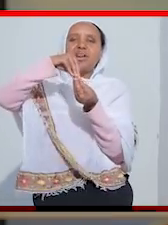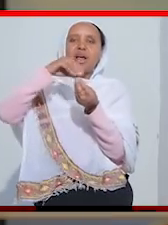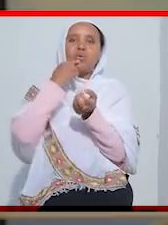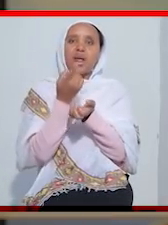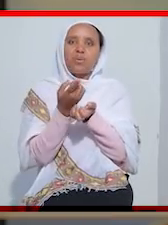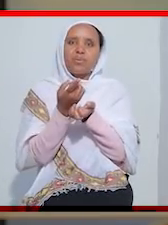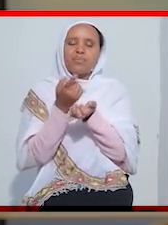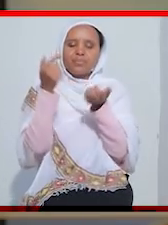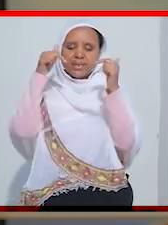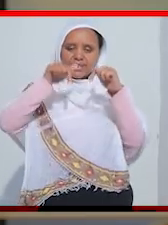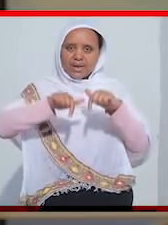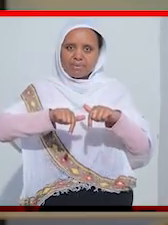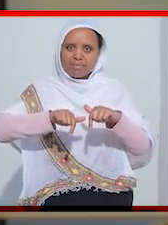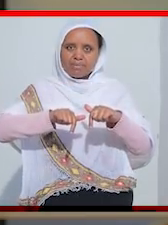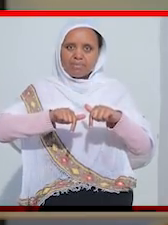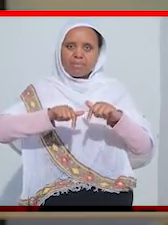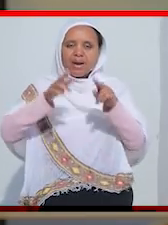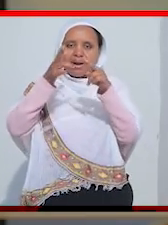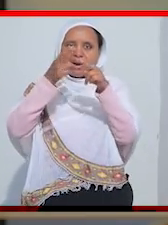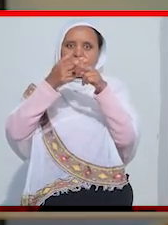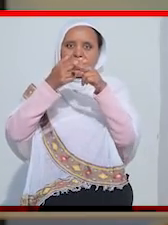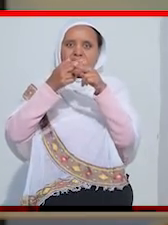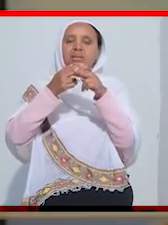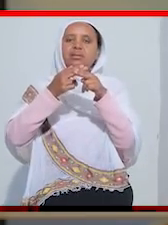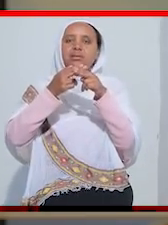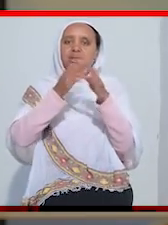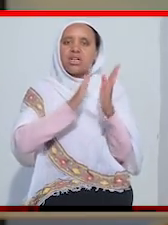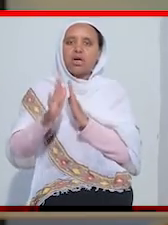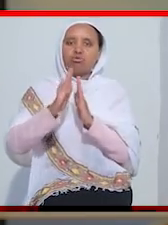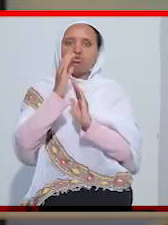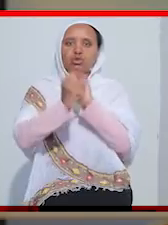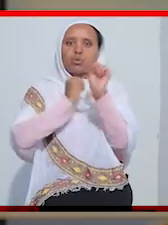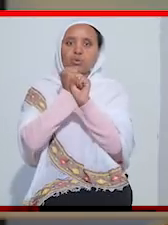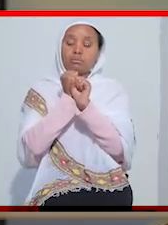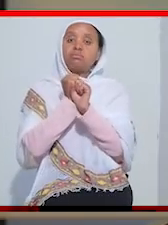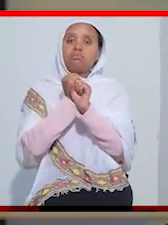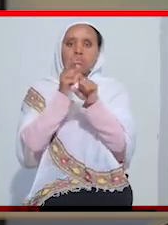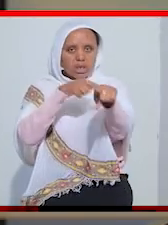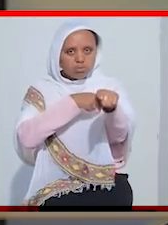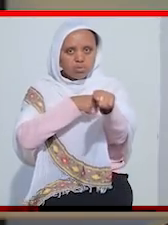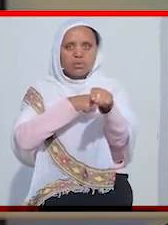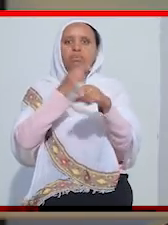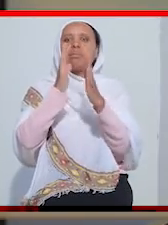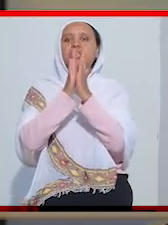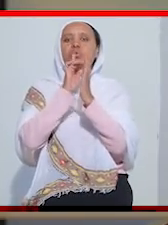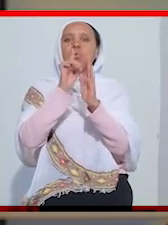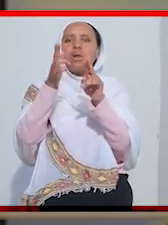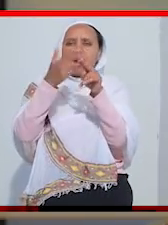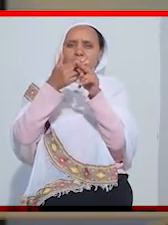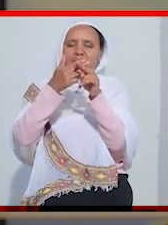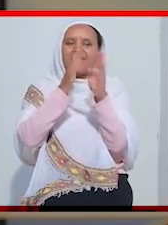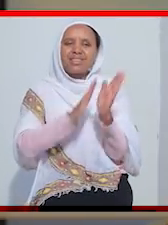አለው? 15 ዓመት ጨምሬልሃለሁ ነው ያለው። ዛሬም ለማጠር የተዘጋጁ ዕድሜዎች የሚረዝሙ በጸሎት